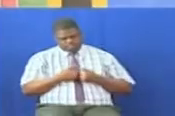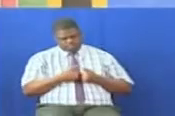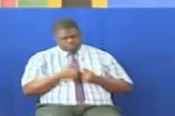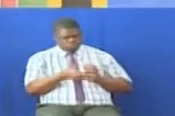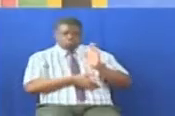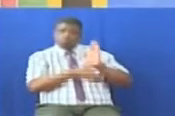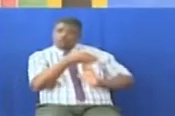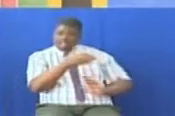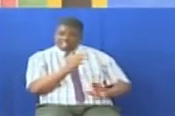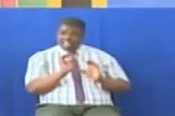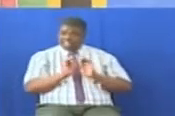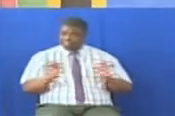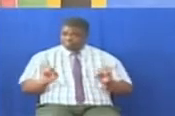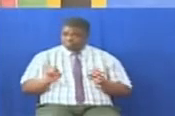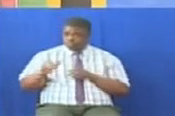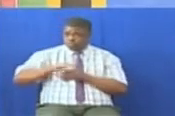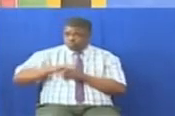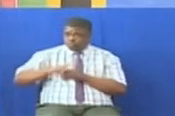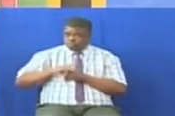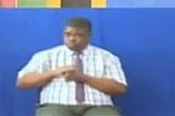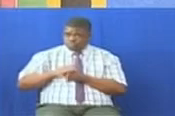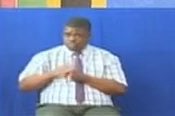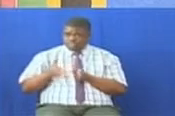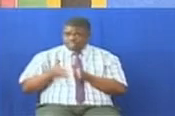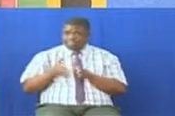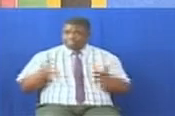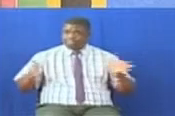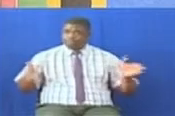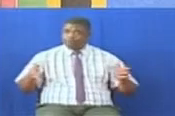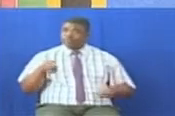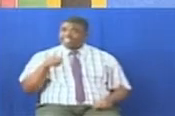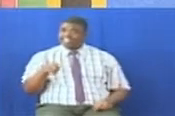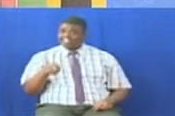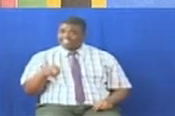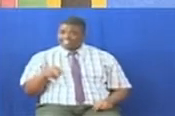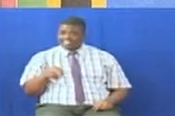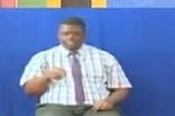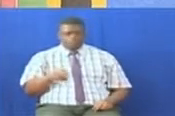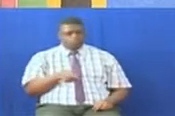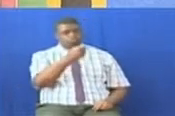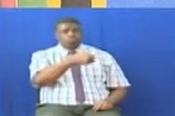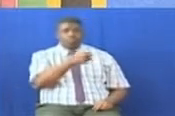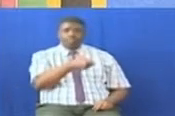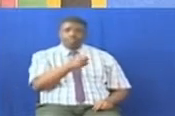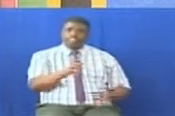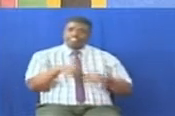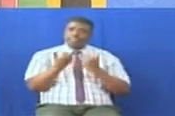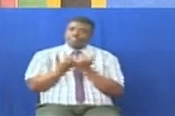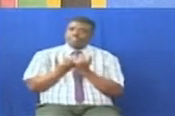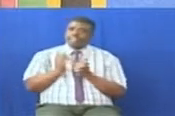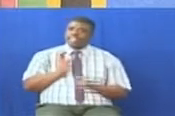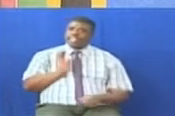hii kukipongeza chama changu kwa kufikisha miaka 28 toka kuanzishwa kwake.